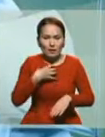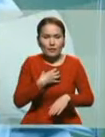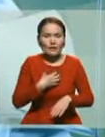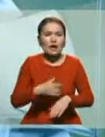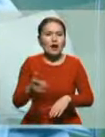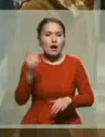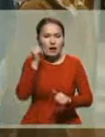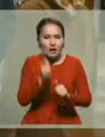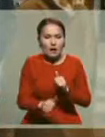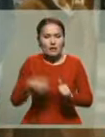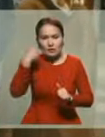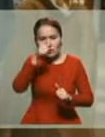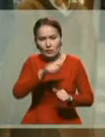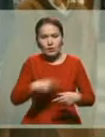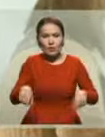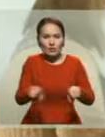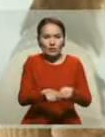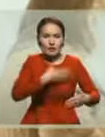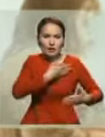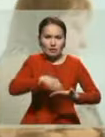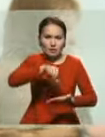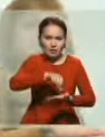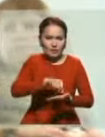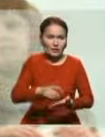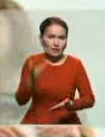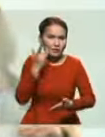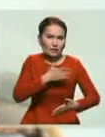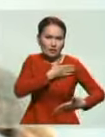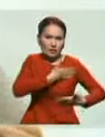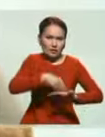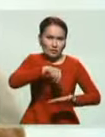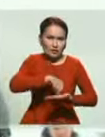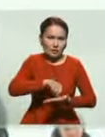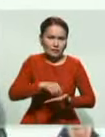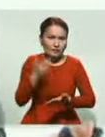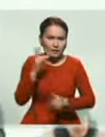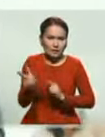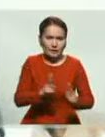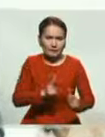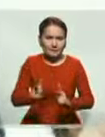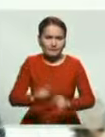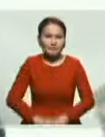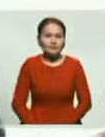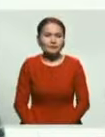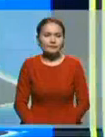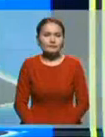осындай айтулы шараларға белсенді қатысып отырады. Ерхан Тәткен, Марат Игіліков, Алексей Мельницкий, Павлодардан.